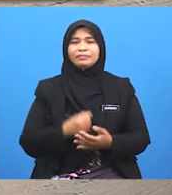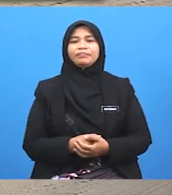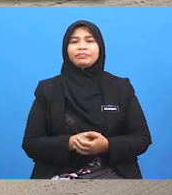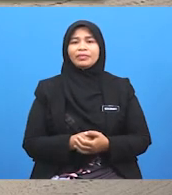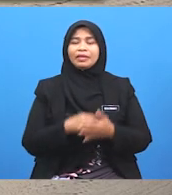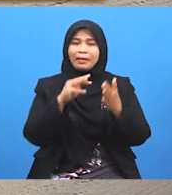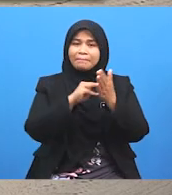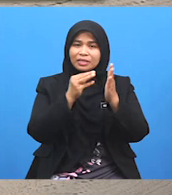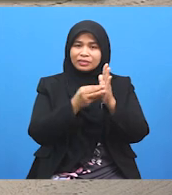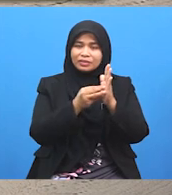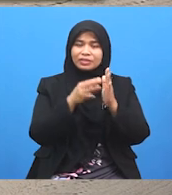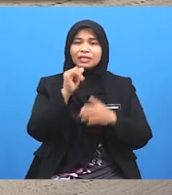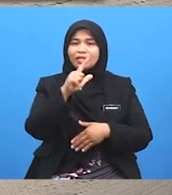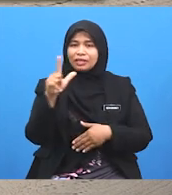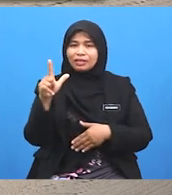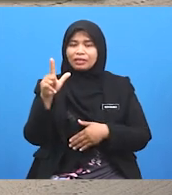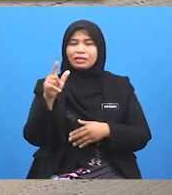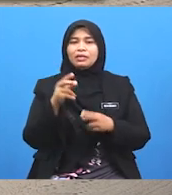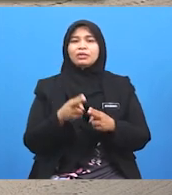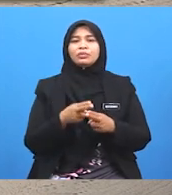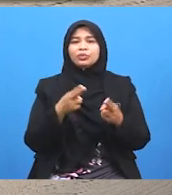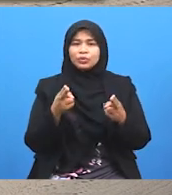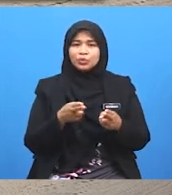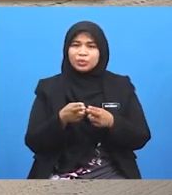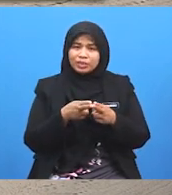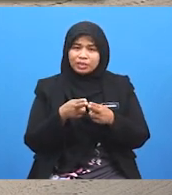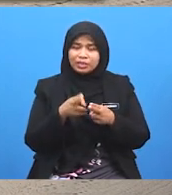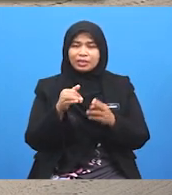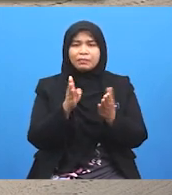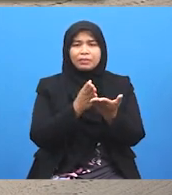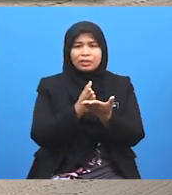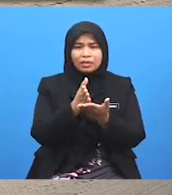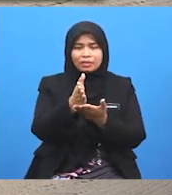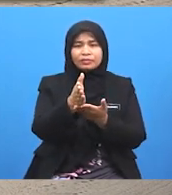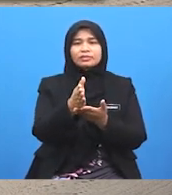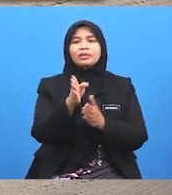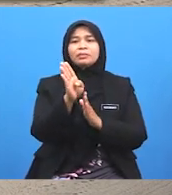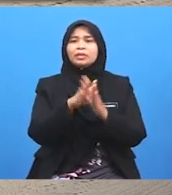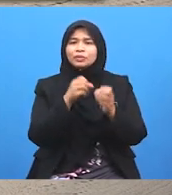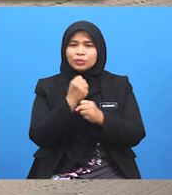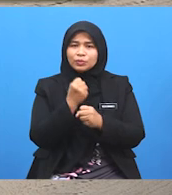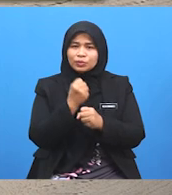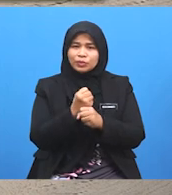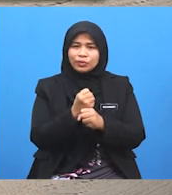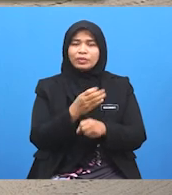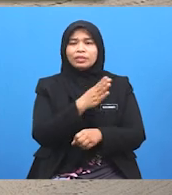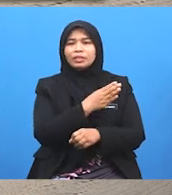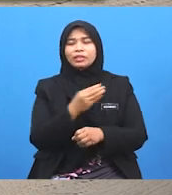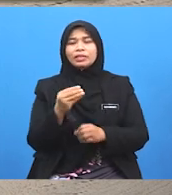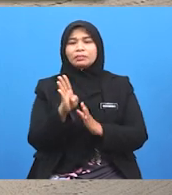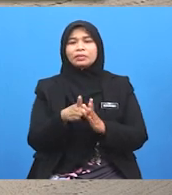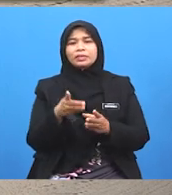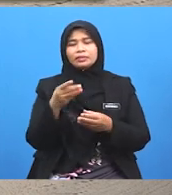Maksud nilai kerajinan ialah usaha yang berterusan, bersungguh-sungguh